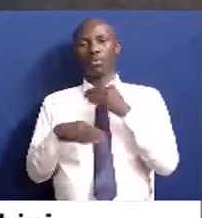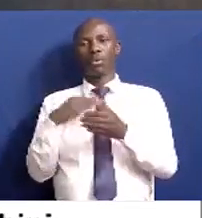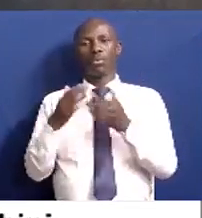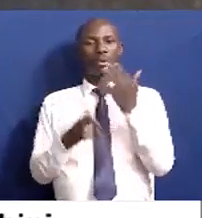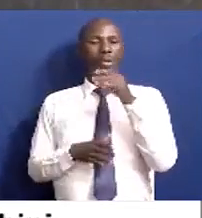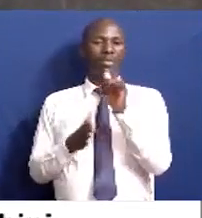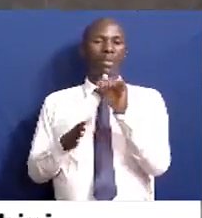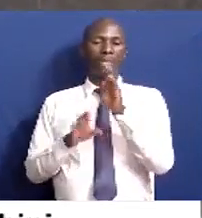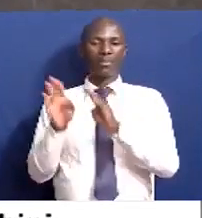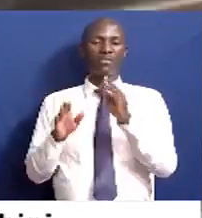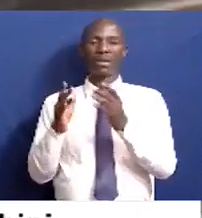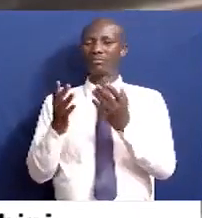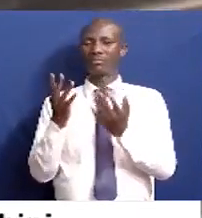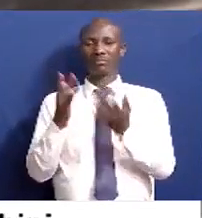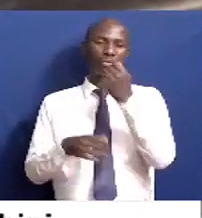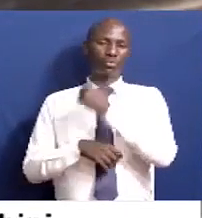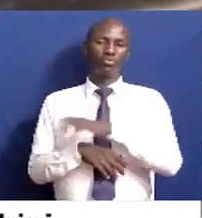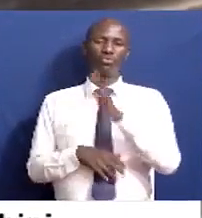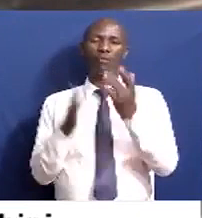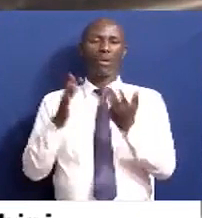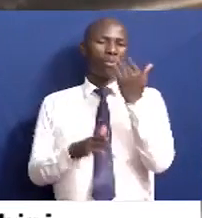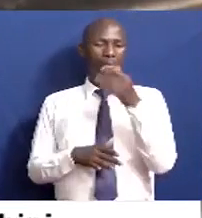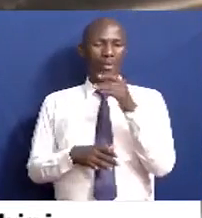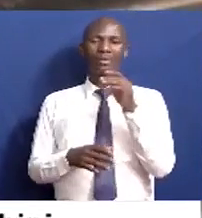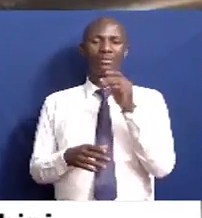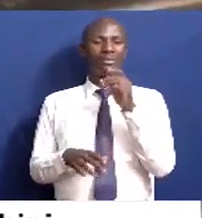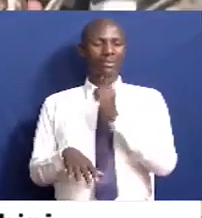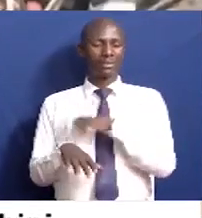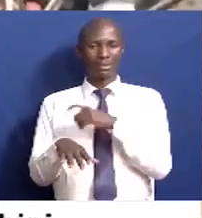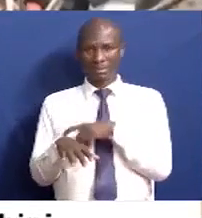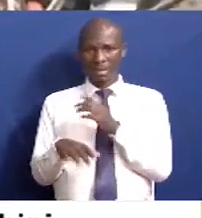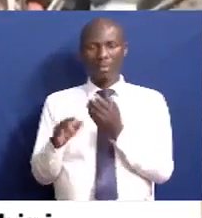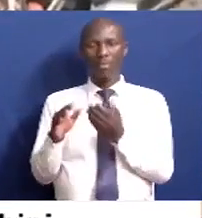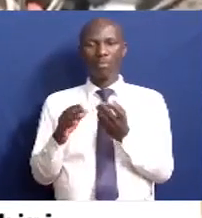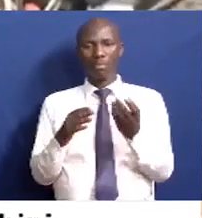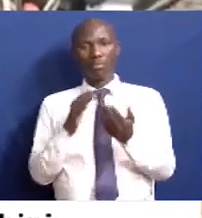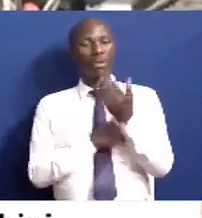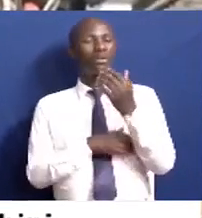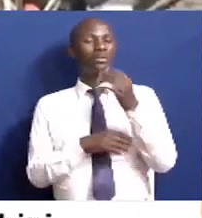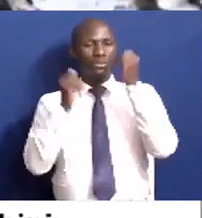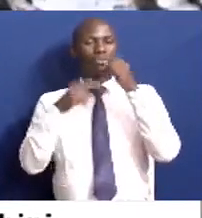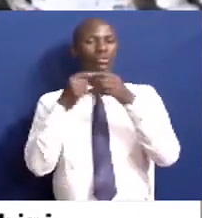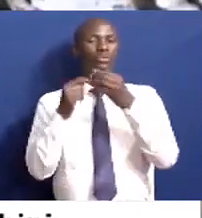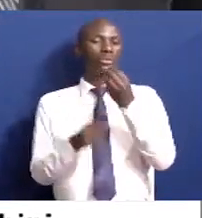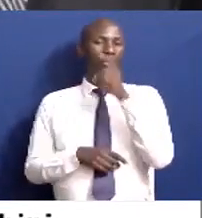na motuwa huyo wa kuvivia school. Mwaki huyo weta kuweza wauna kwa atie muendo ni wa masama mwethena Amanyiw'a maendaya na